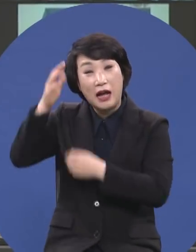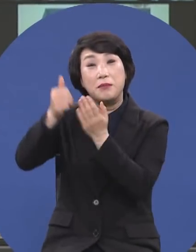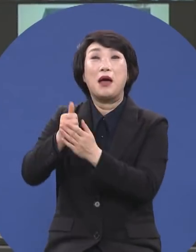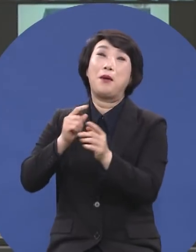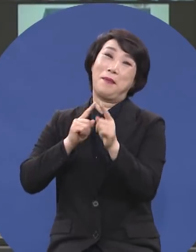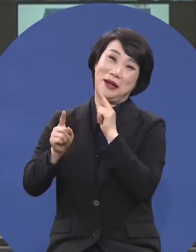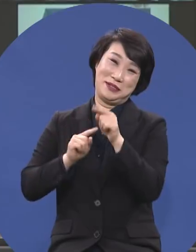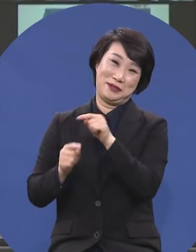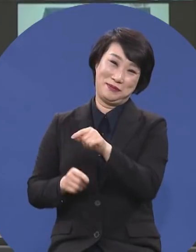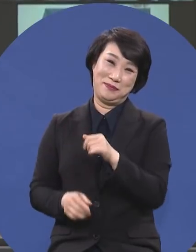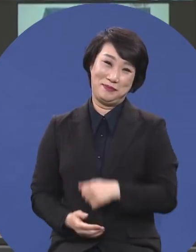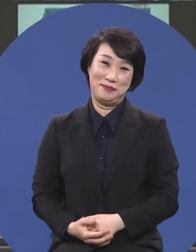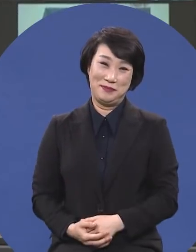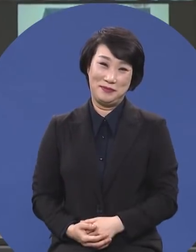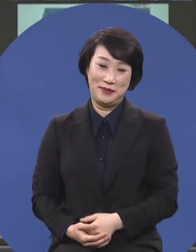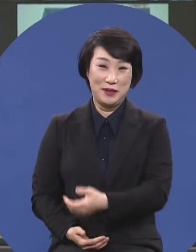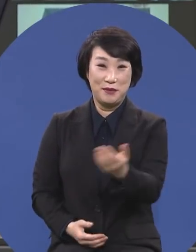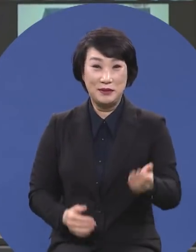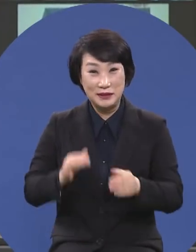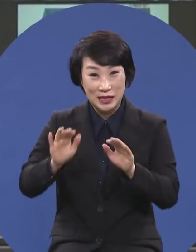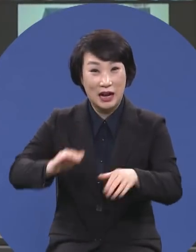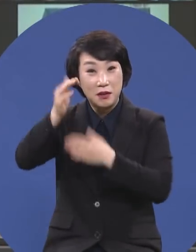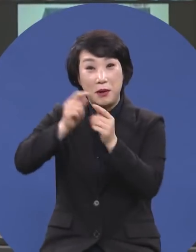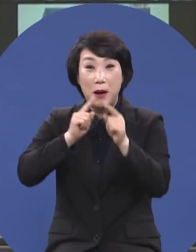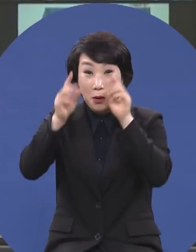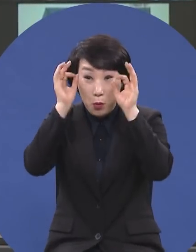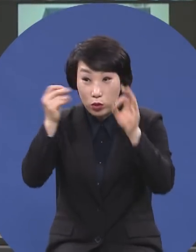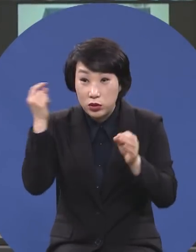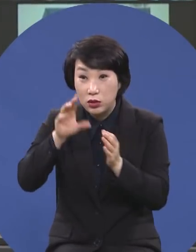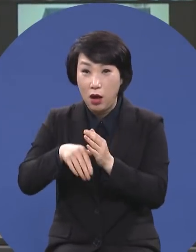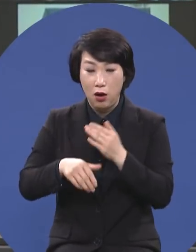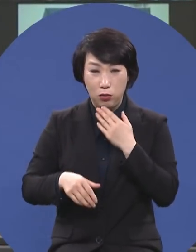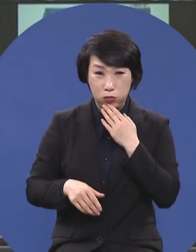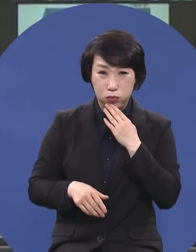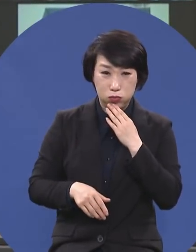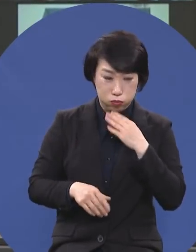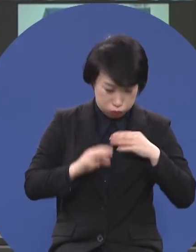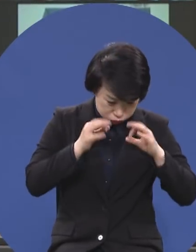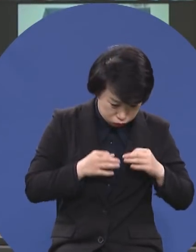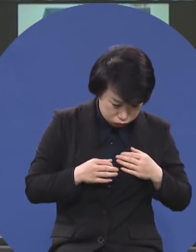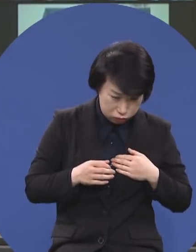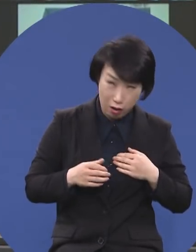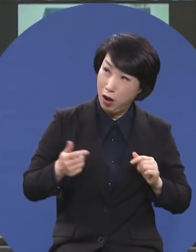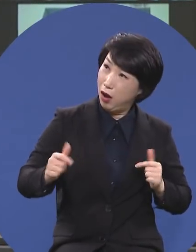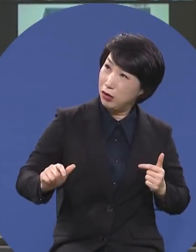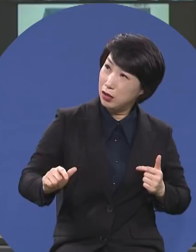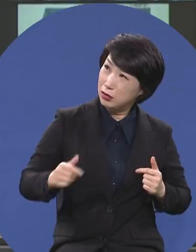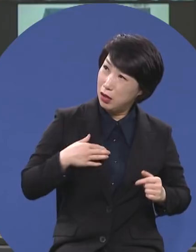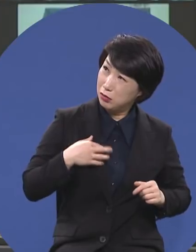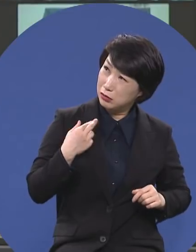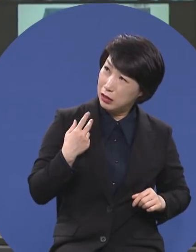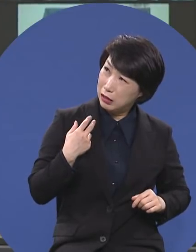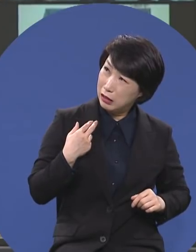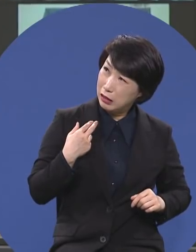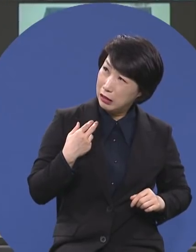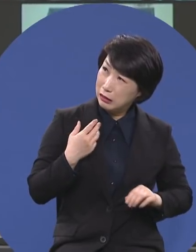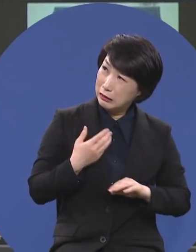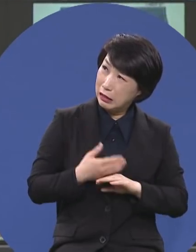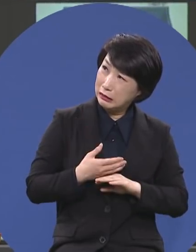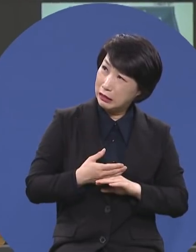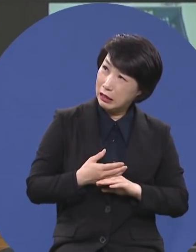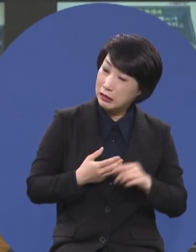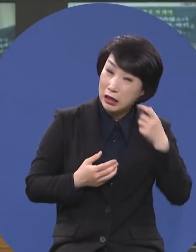하나님 말씀입니다. 그래서 하나님 말씀을 들을 때 이건 아닌데 나하고는 틀린데 한다면